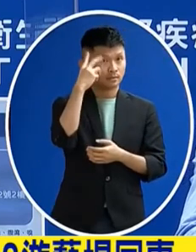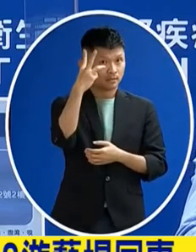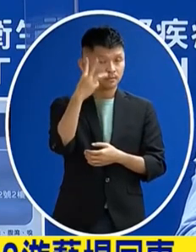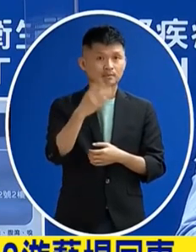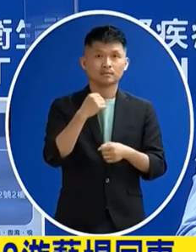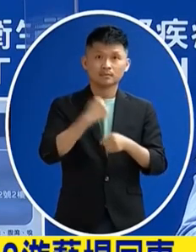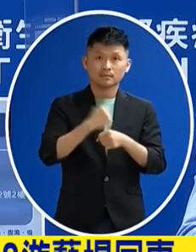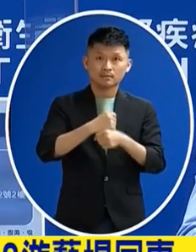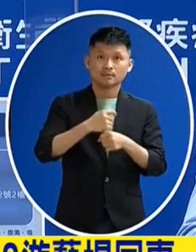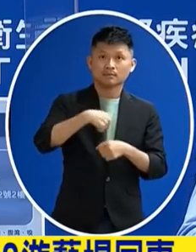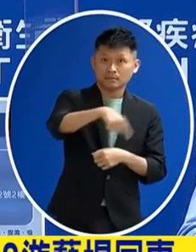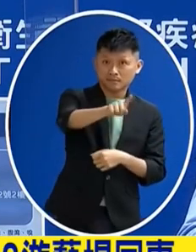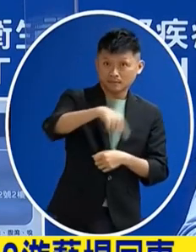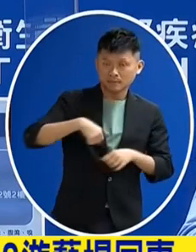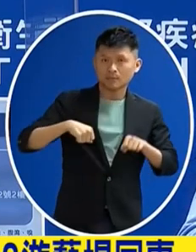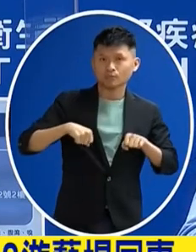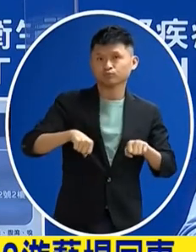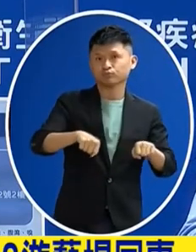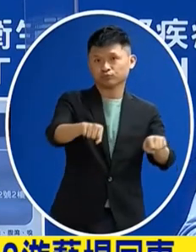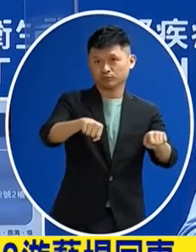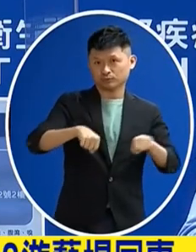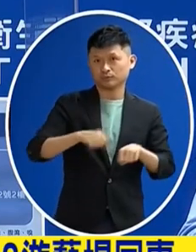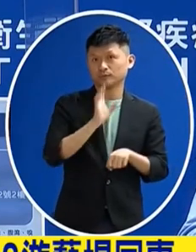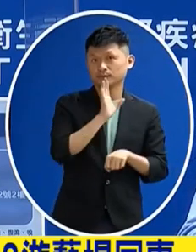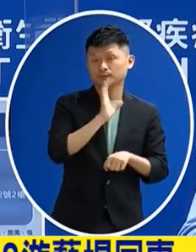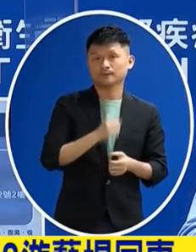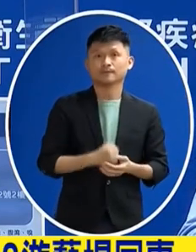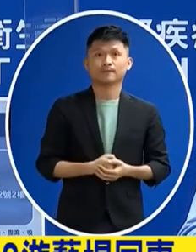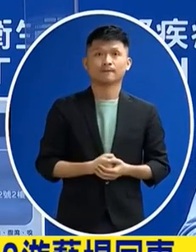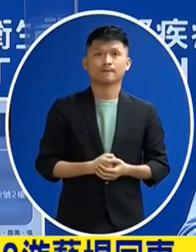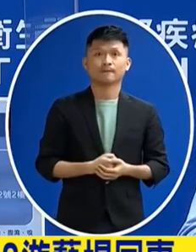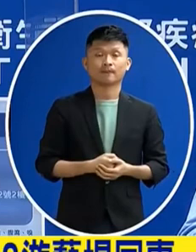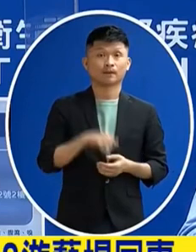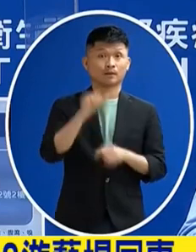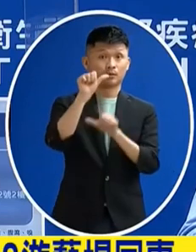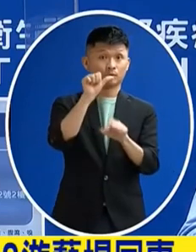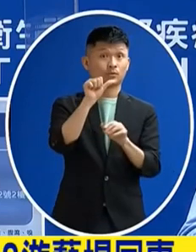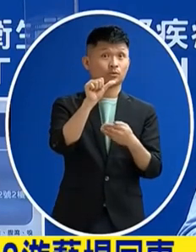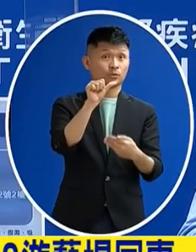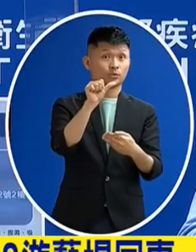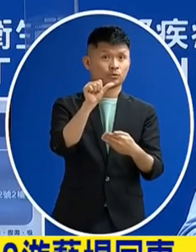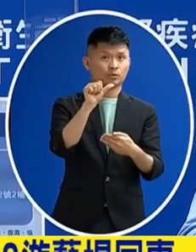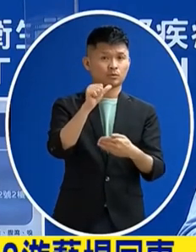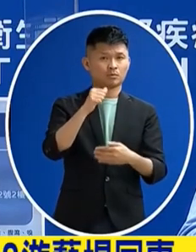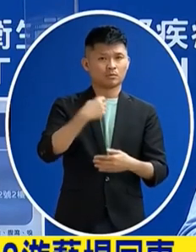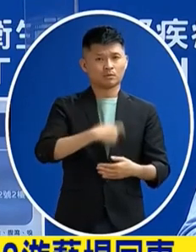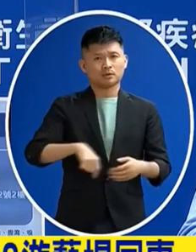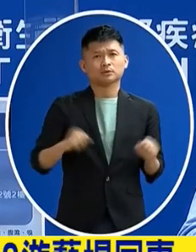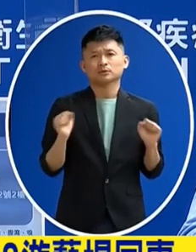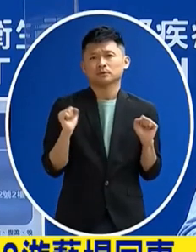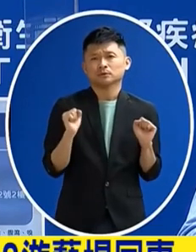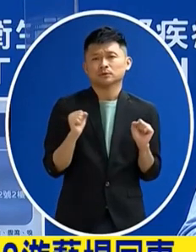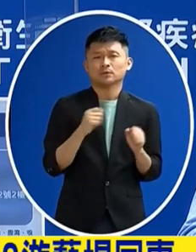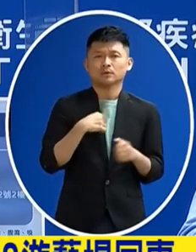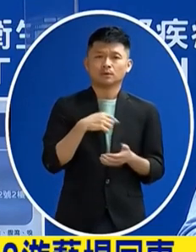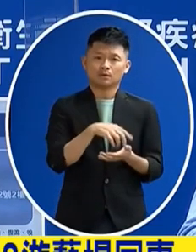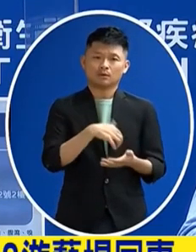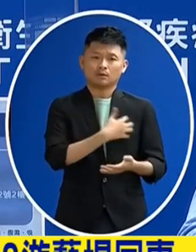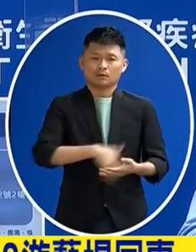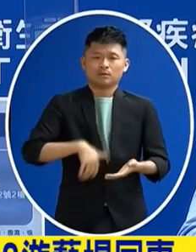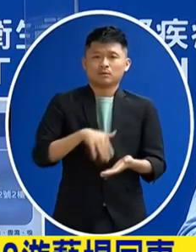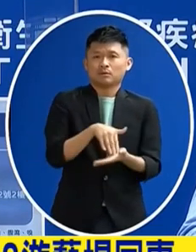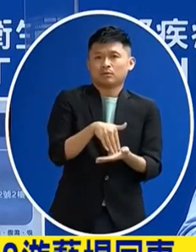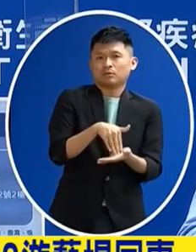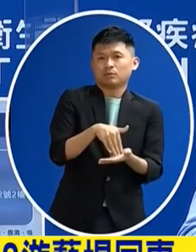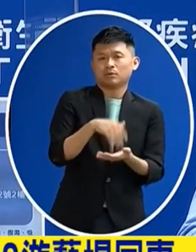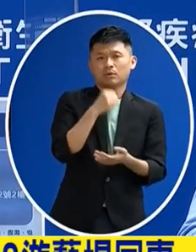都骑摩托车哈。然后他因为在5月9号啊出现发冷、全身无力、咳嗽、发烧等